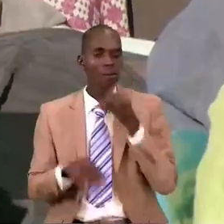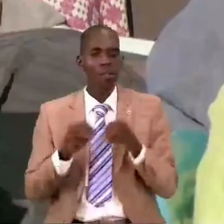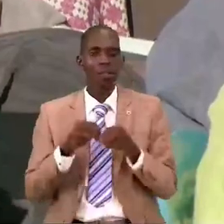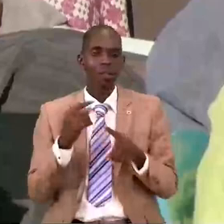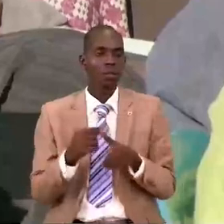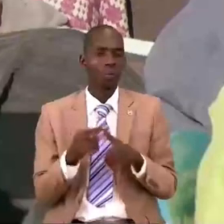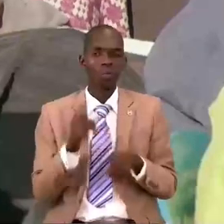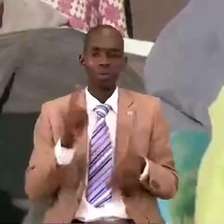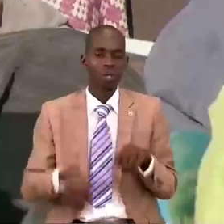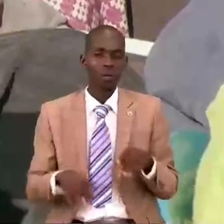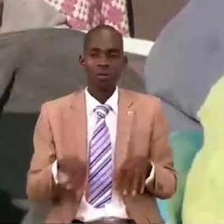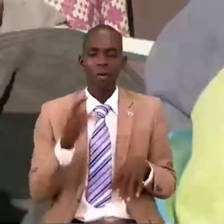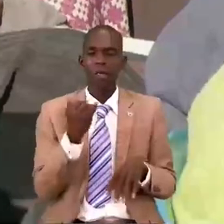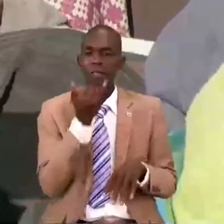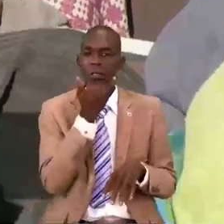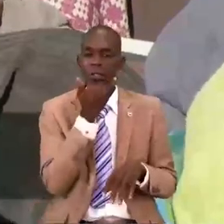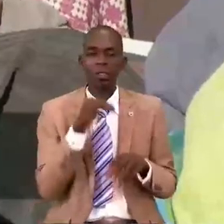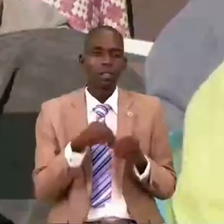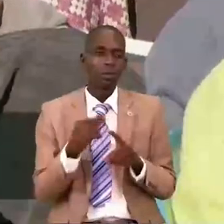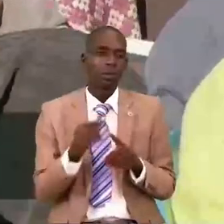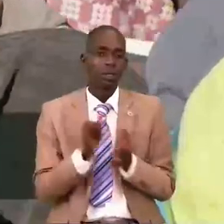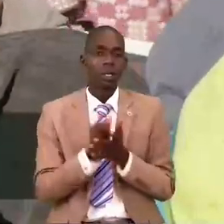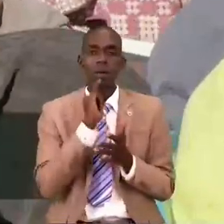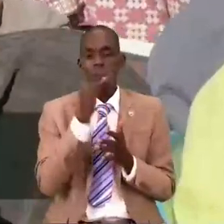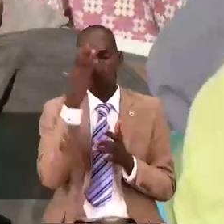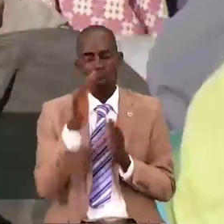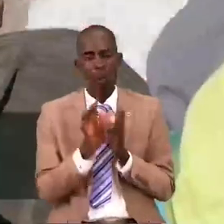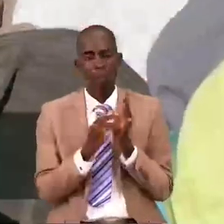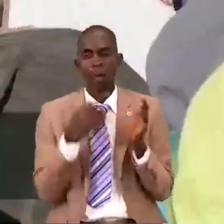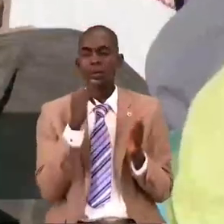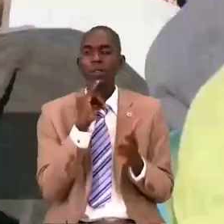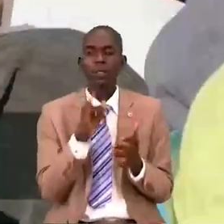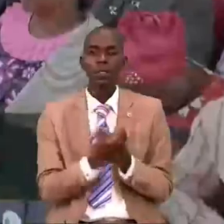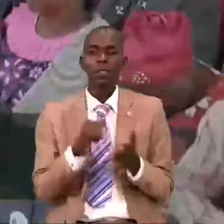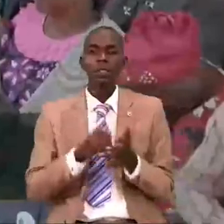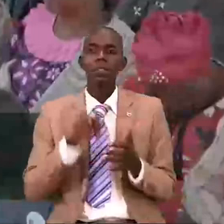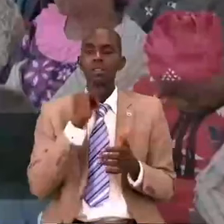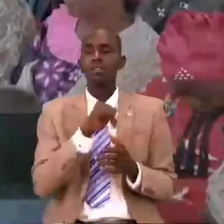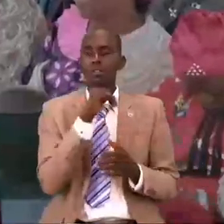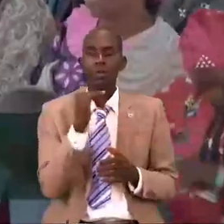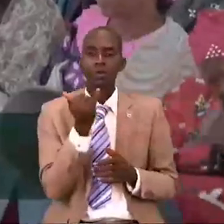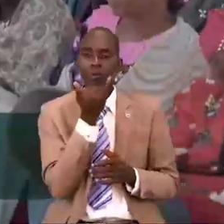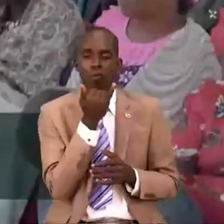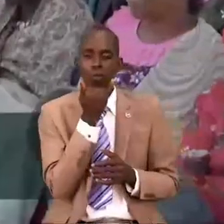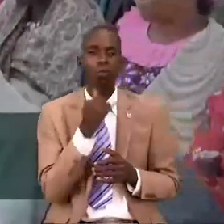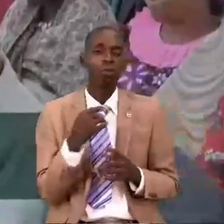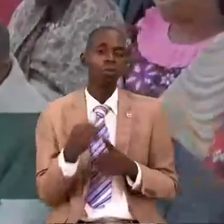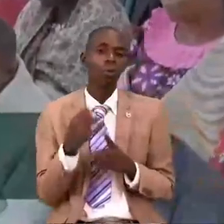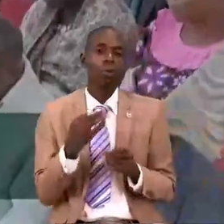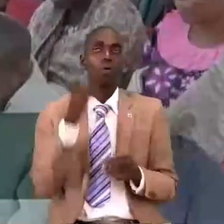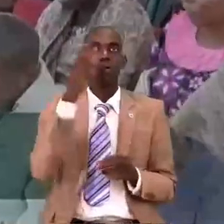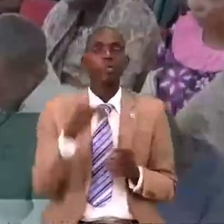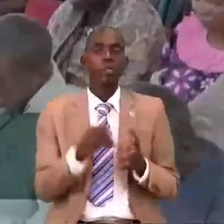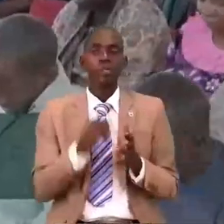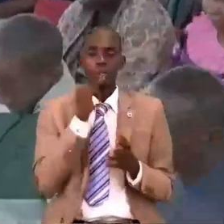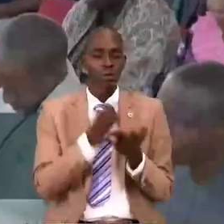la parole infaillible de Dieu. Elle est vraie de page en page. La partie que tu comprends est vraie. La partie